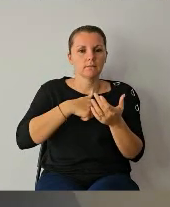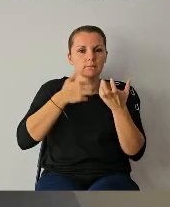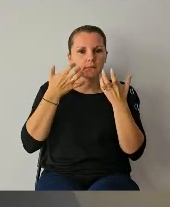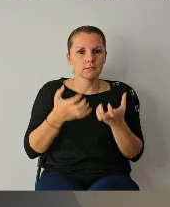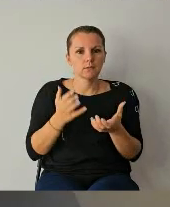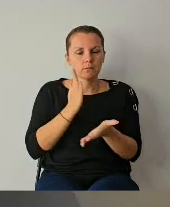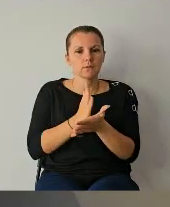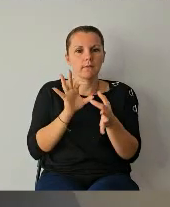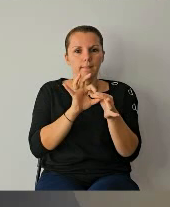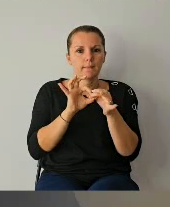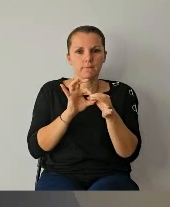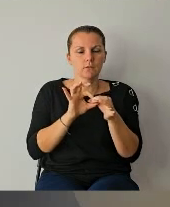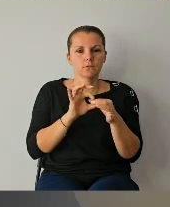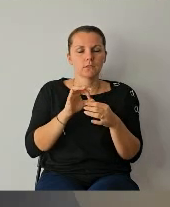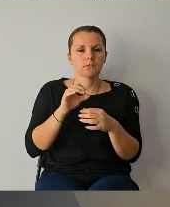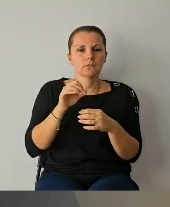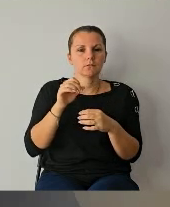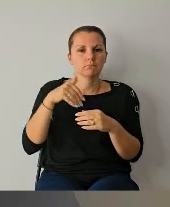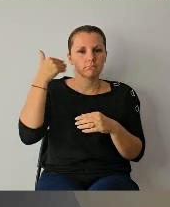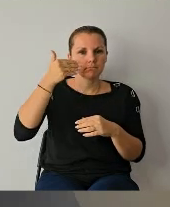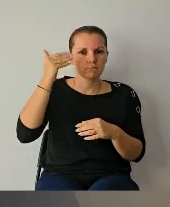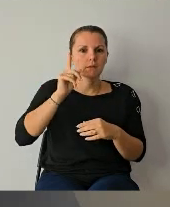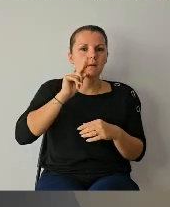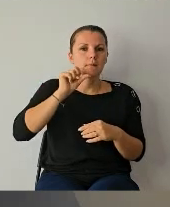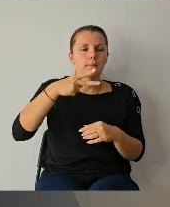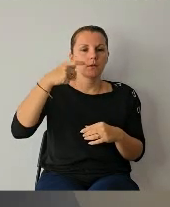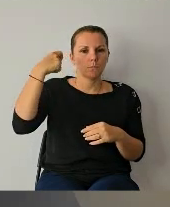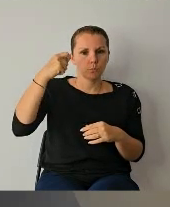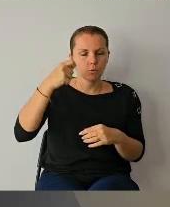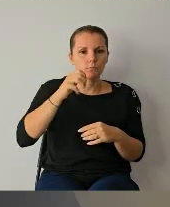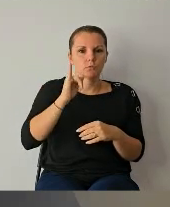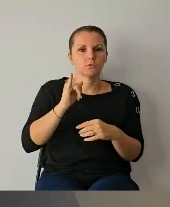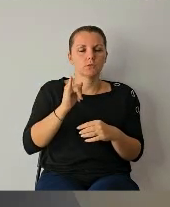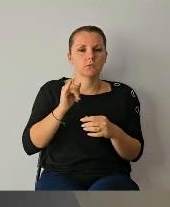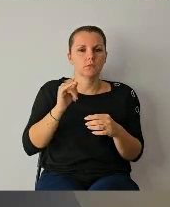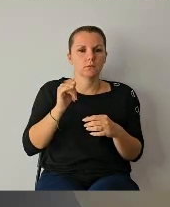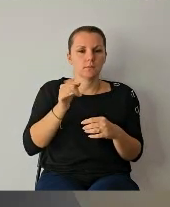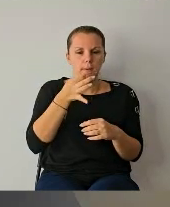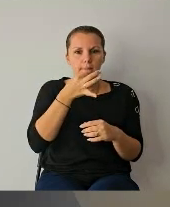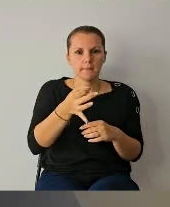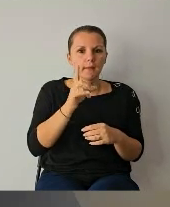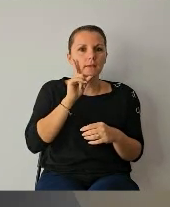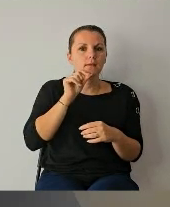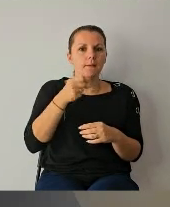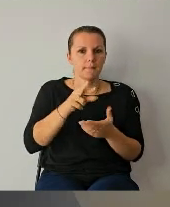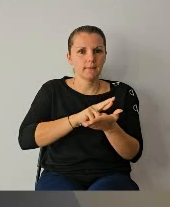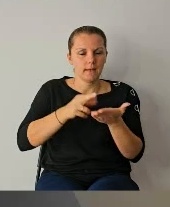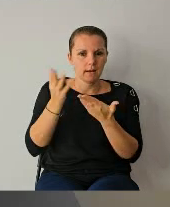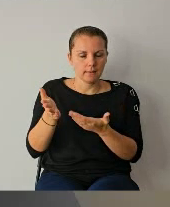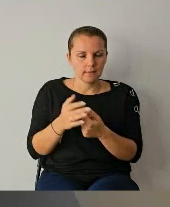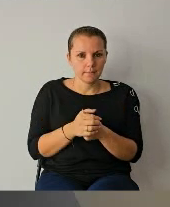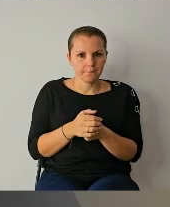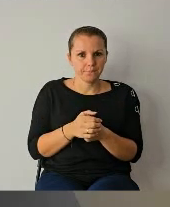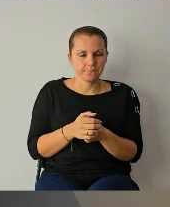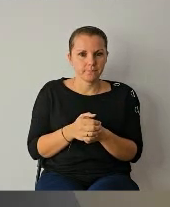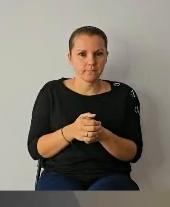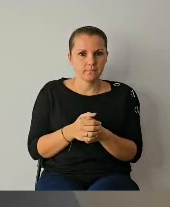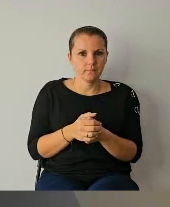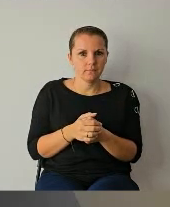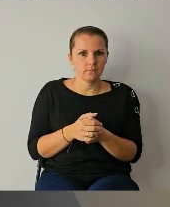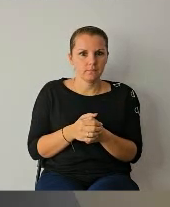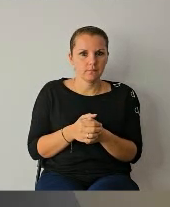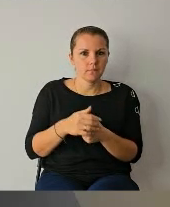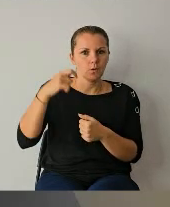chciałbym nawiązać jeszcze do wypowiedzi pana burmistrza i de facto do pytania pana radnego. Pan burmistrz w sumie powiedział to, co